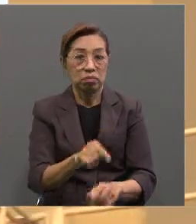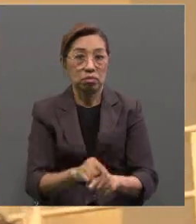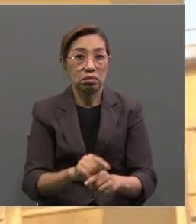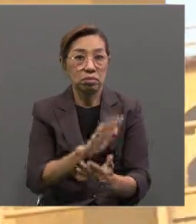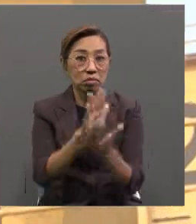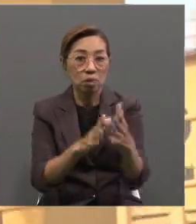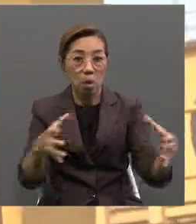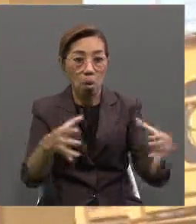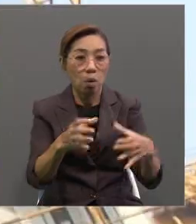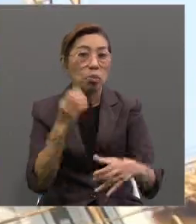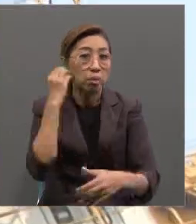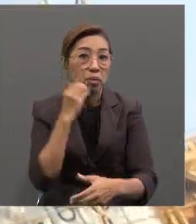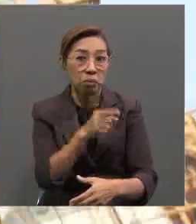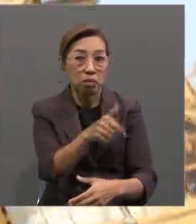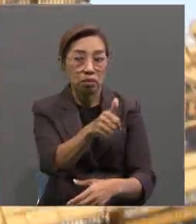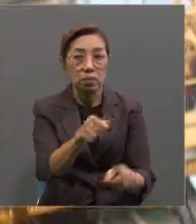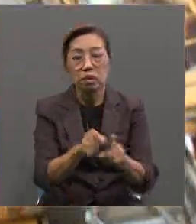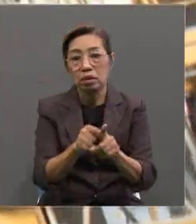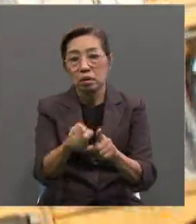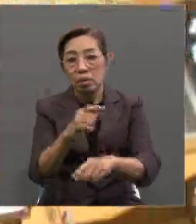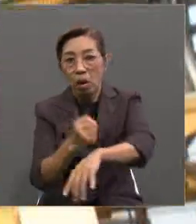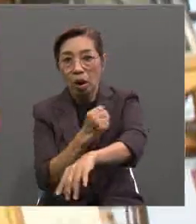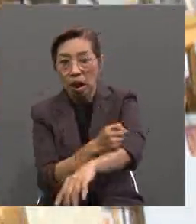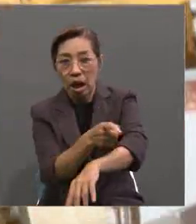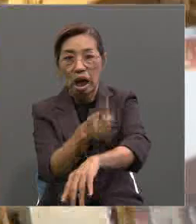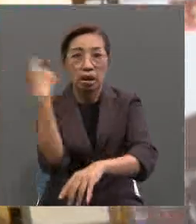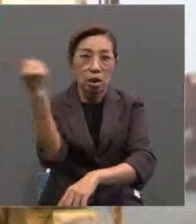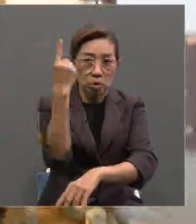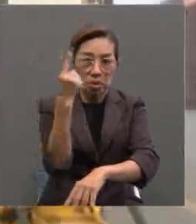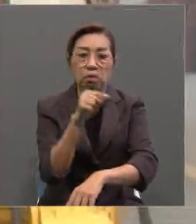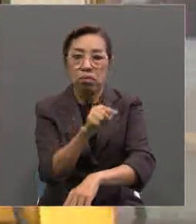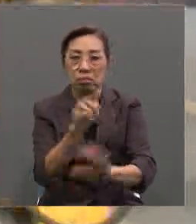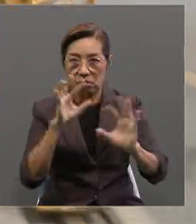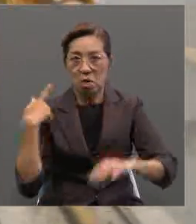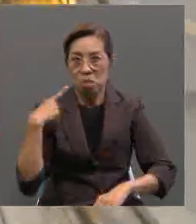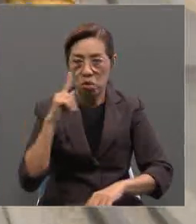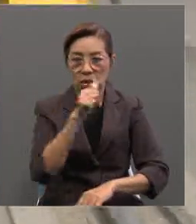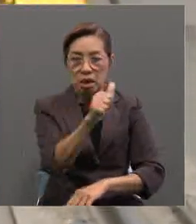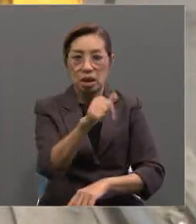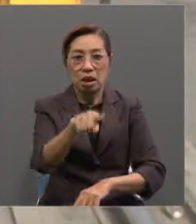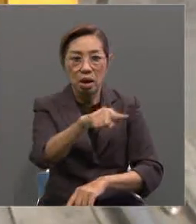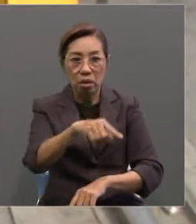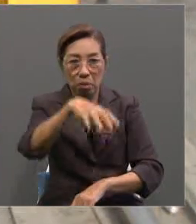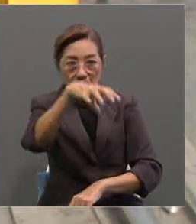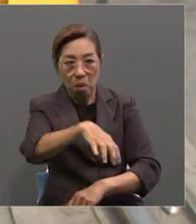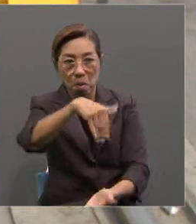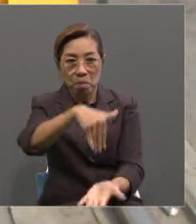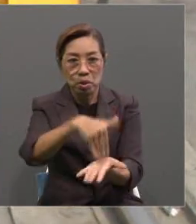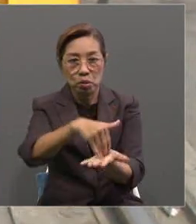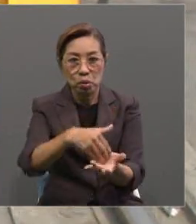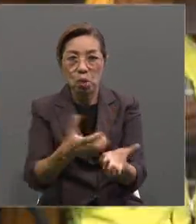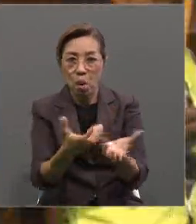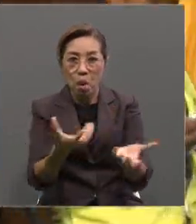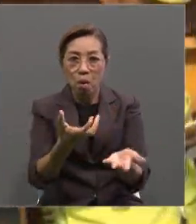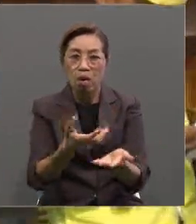สูงมากทีเดียวทั้งจากชาว Emiratesแรงงานต่างชาติแล้วก็นักท่องเที่ยวค่ะนอกจากนี้ยังมีทำเลที่ตั้งพร้อมเป็นศูนย์กลางโลจิสติกส์